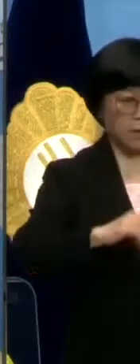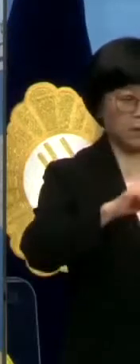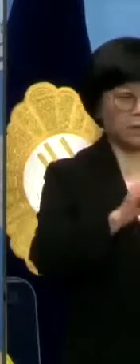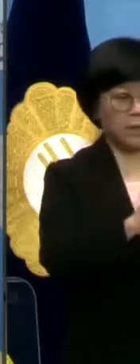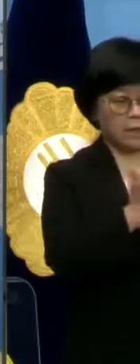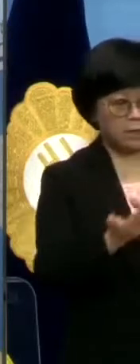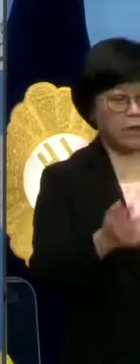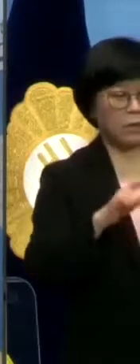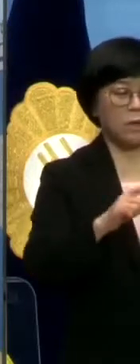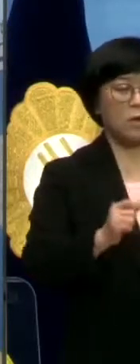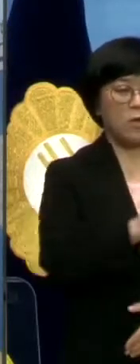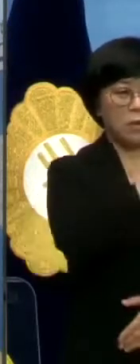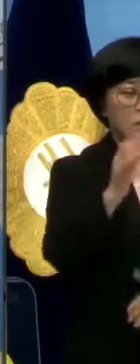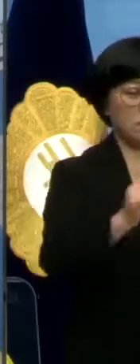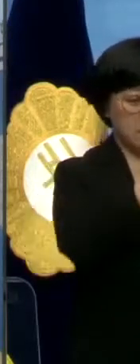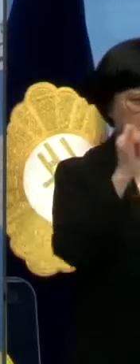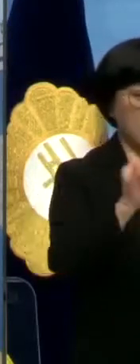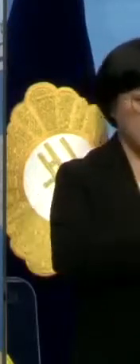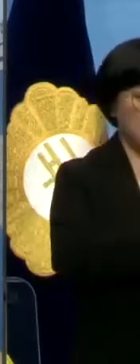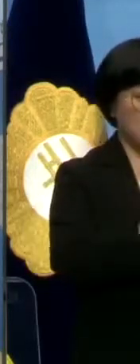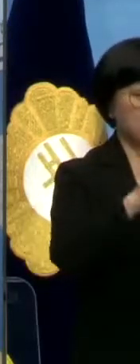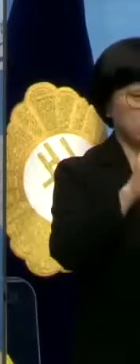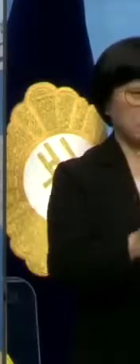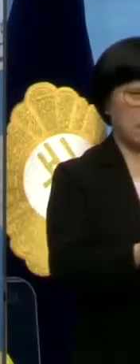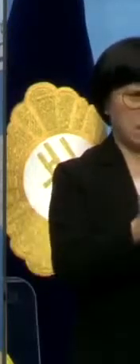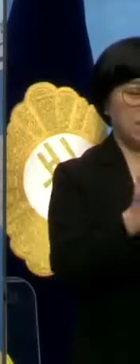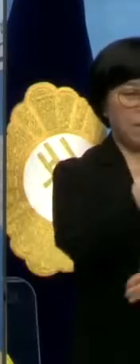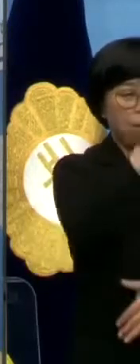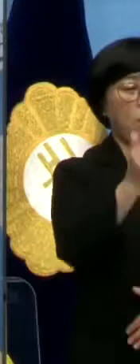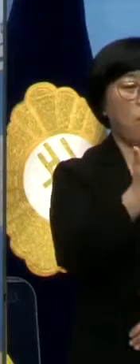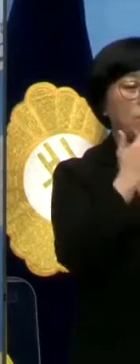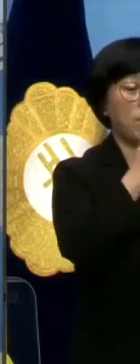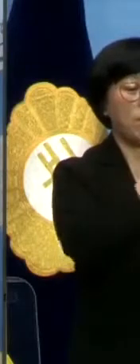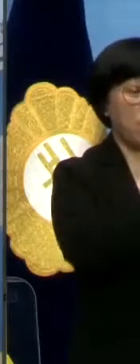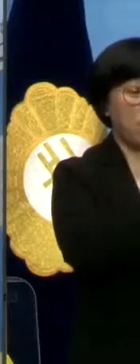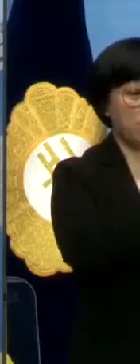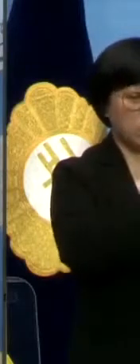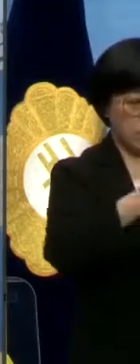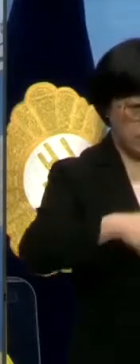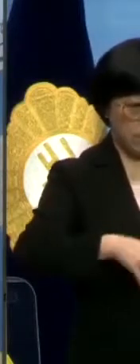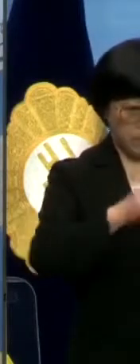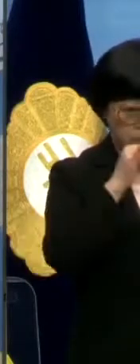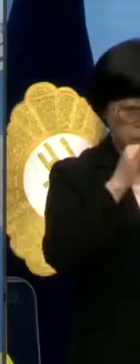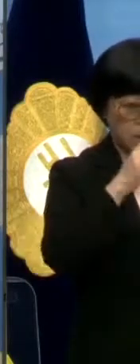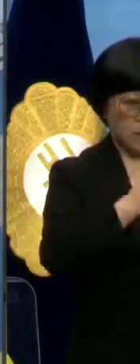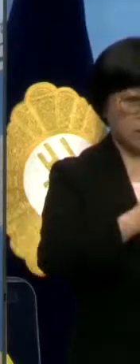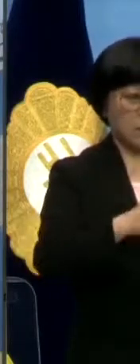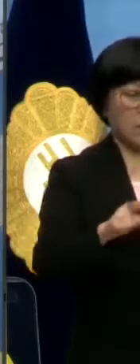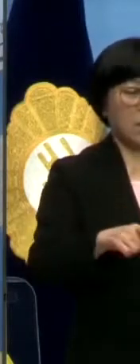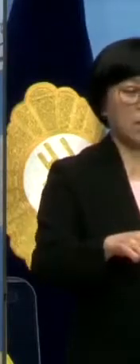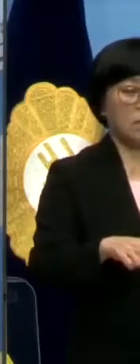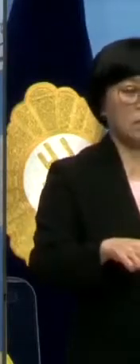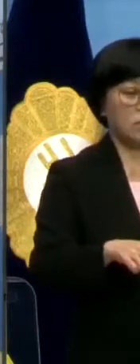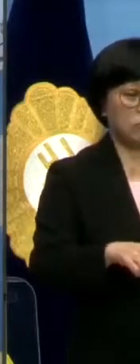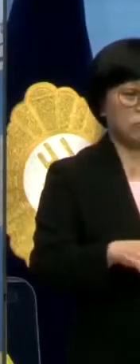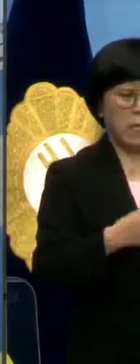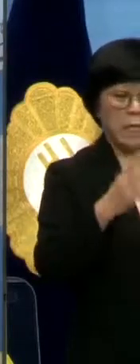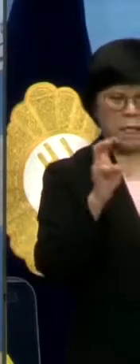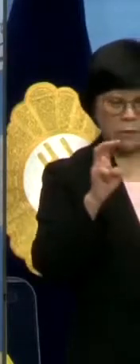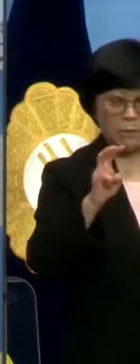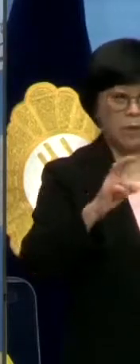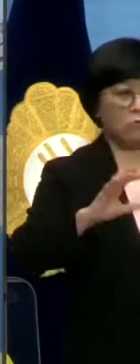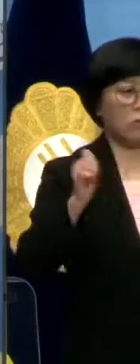가습기 살균제 사건이 반복되지 않는 법과 제도가 만들어져야 하는데 19대, 20대 국회를